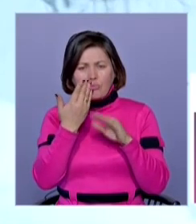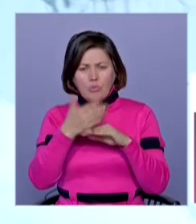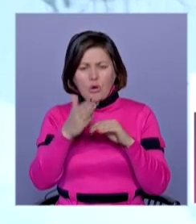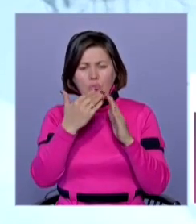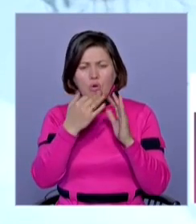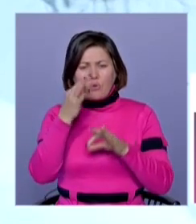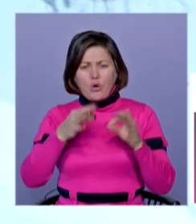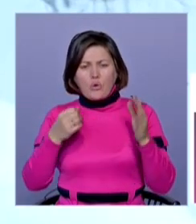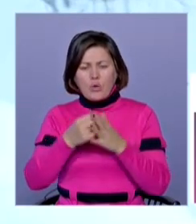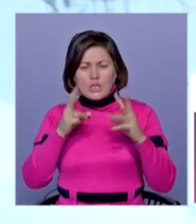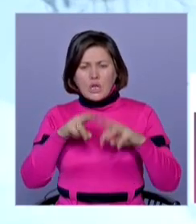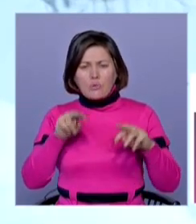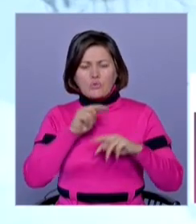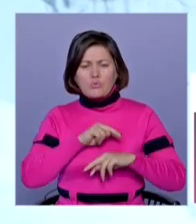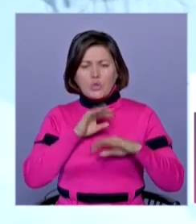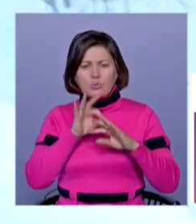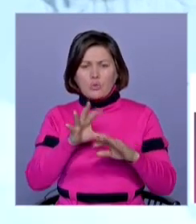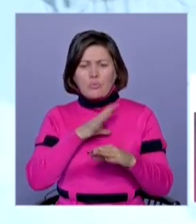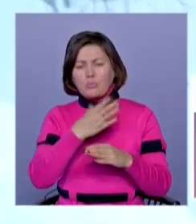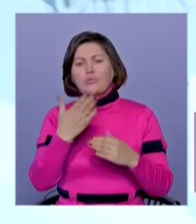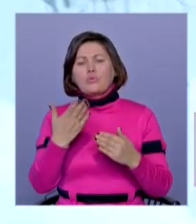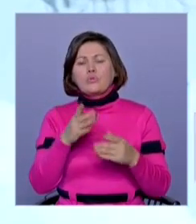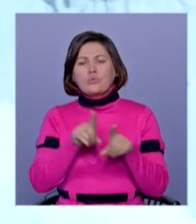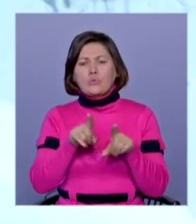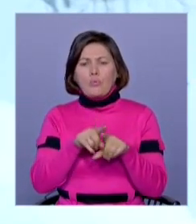сотқа дейінгі тергеп-тексеру жұмыстары жүріп жатыр. Яғни бұл